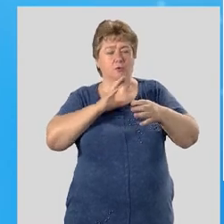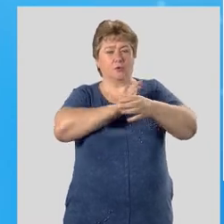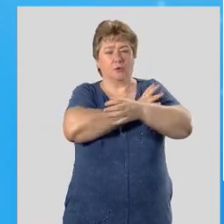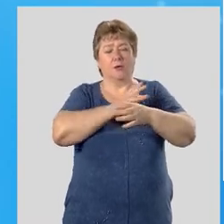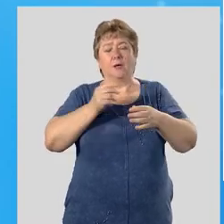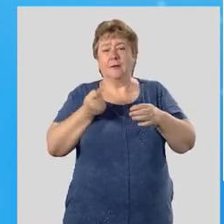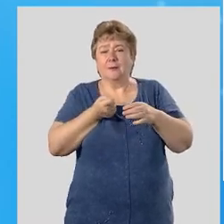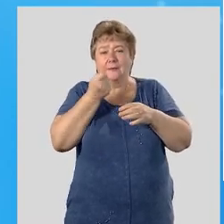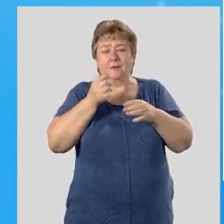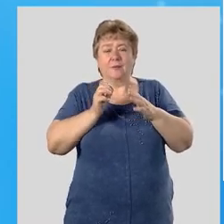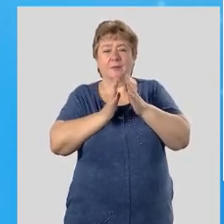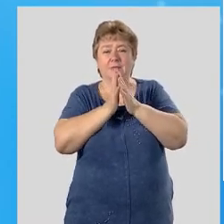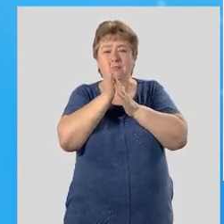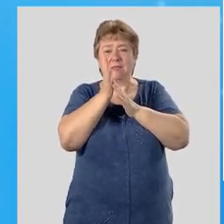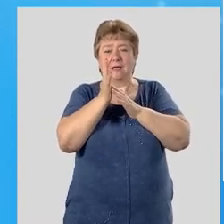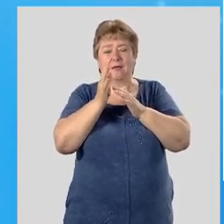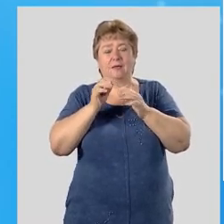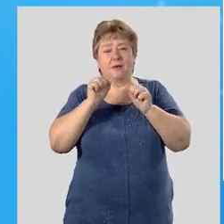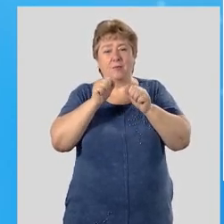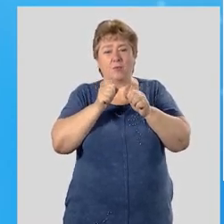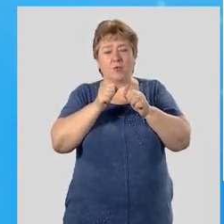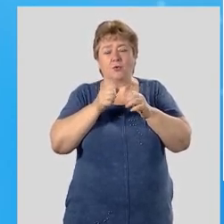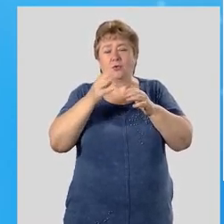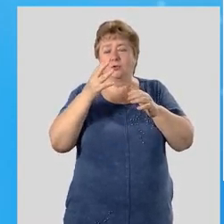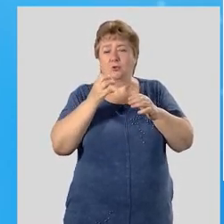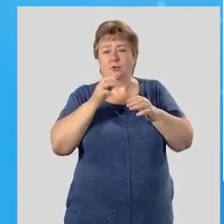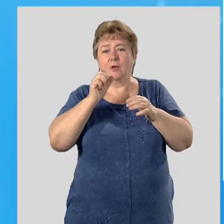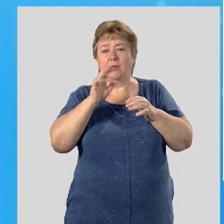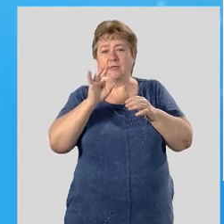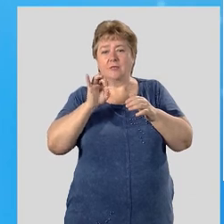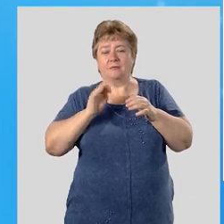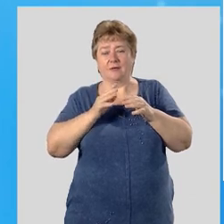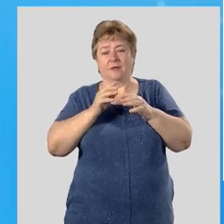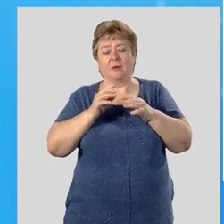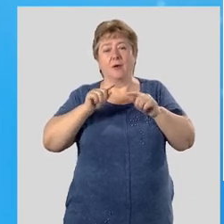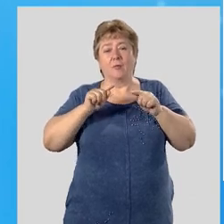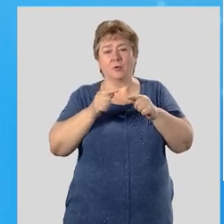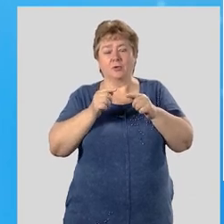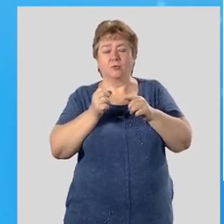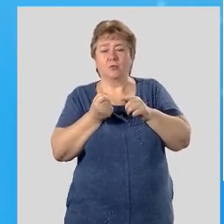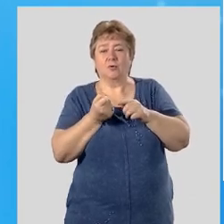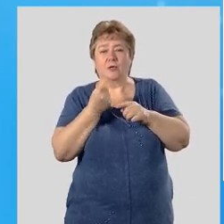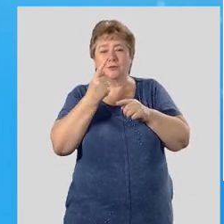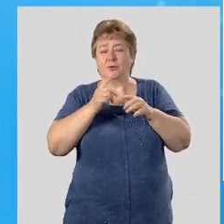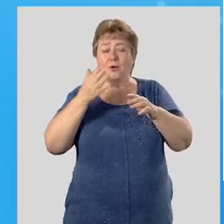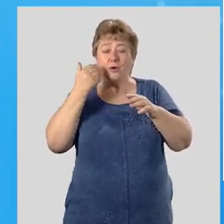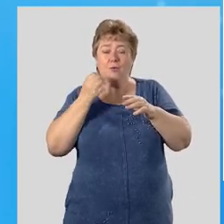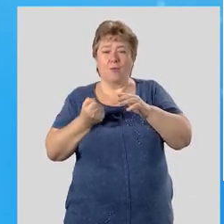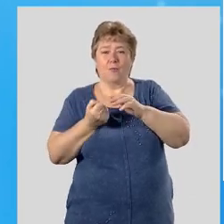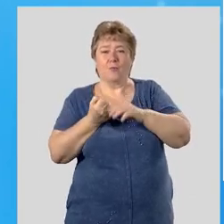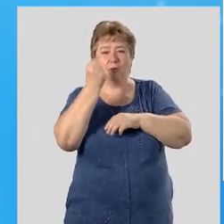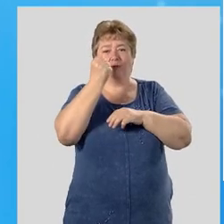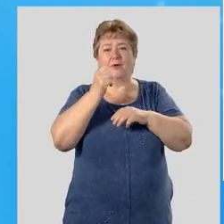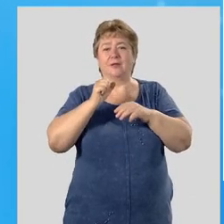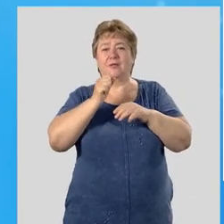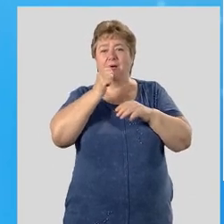зерне, например, в момент прорастания оно может достигать 400 атмосфер. Вот почему росток с легкостью пробивает